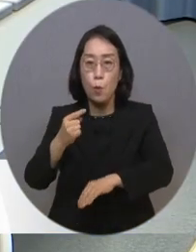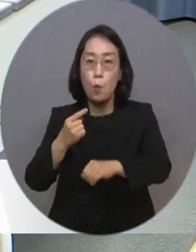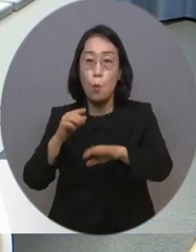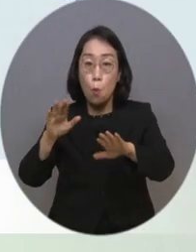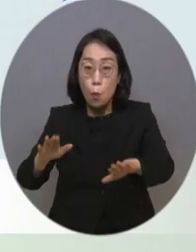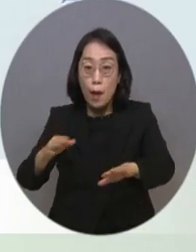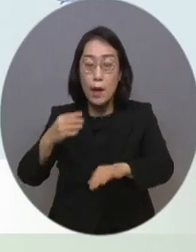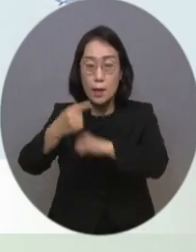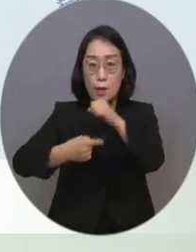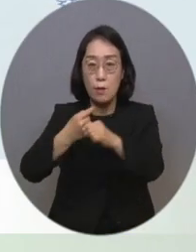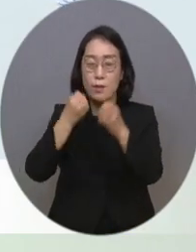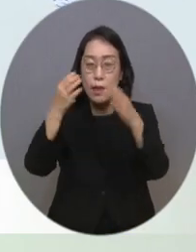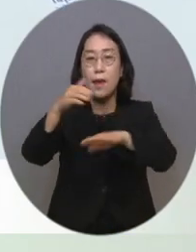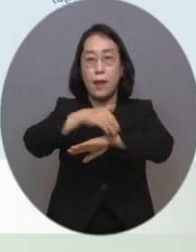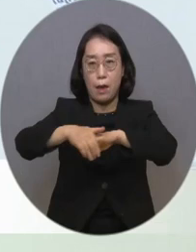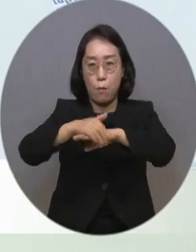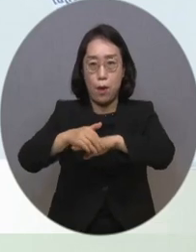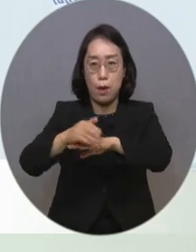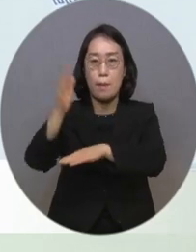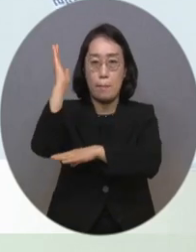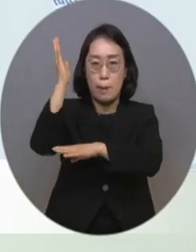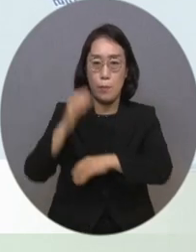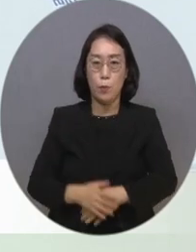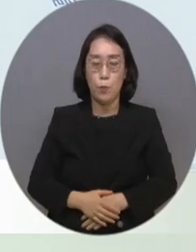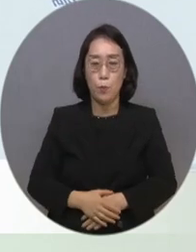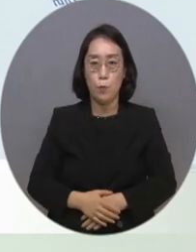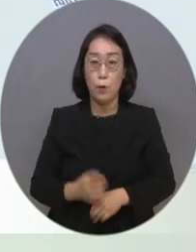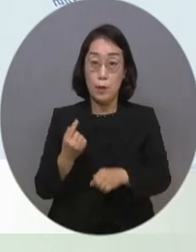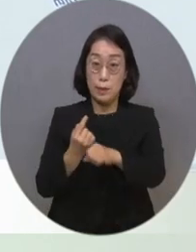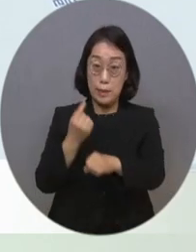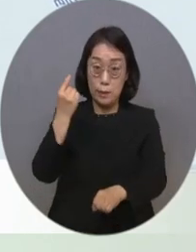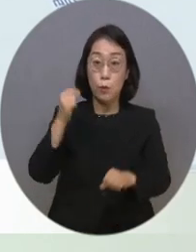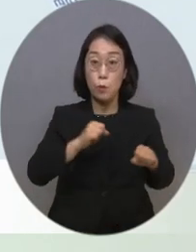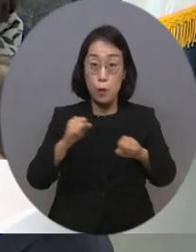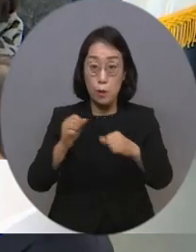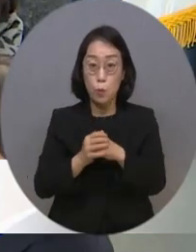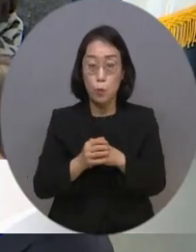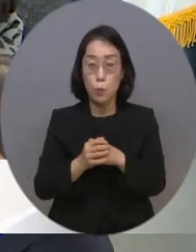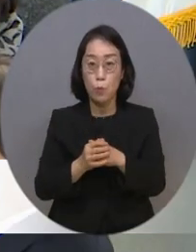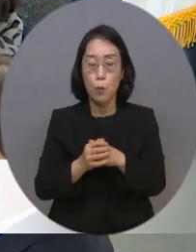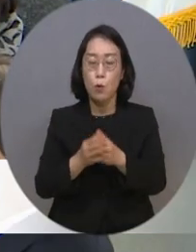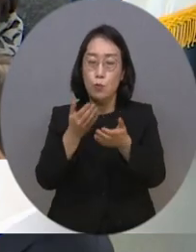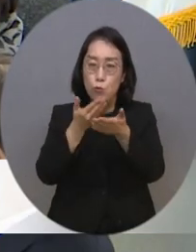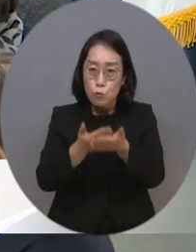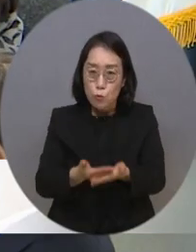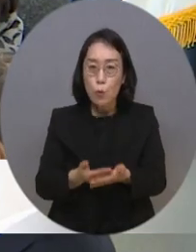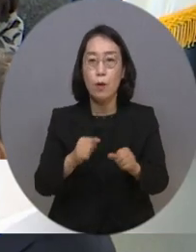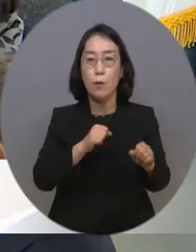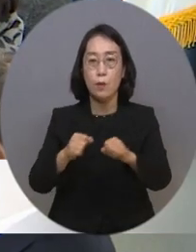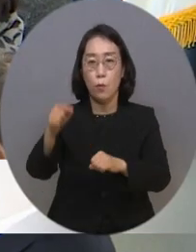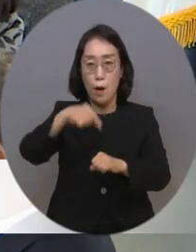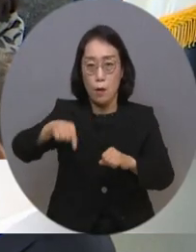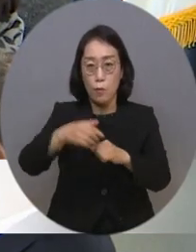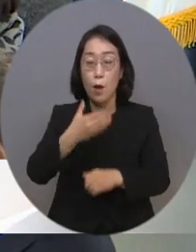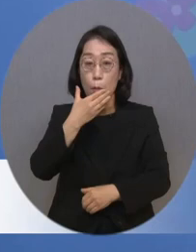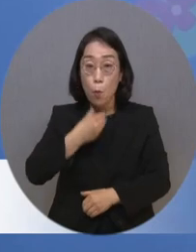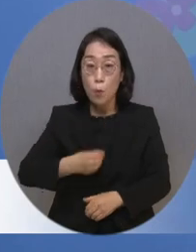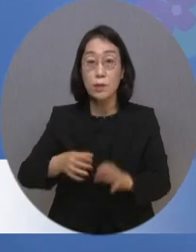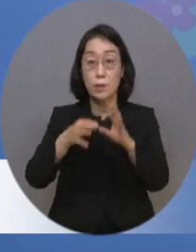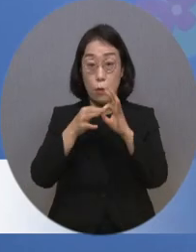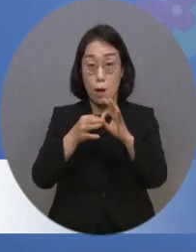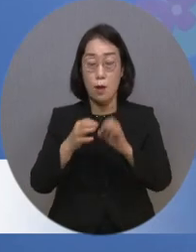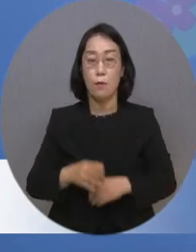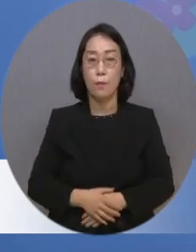방향 브리핑이 진행됐습니다. 먼저 지난 2022년 민선 8기 주요 성과 보고 가운데 복지 분야